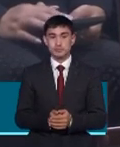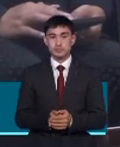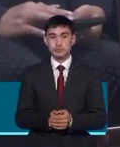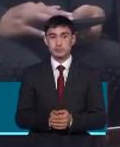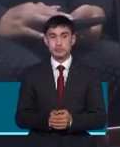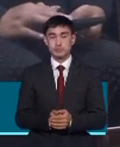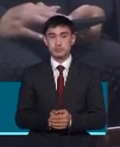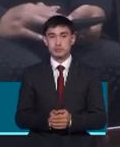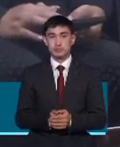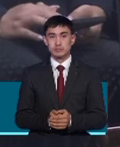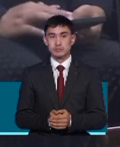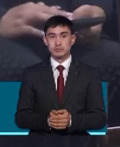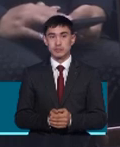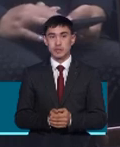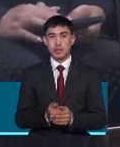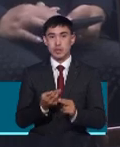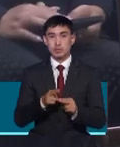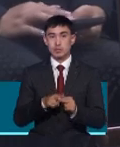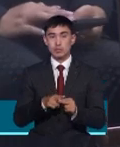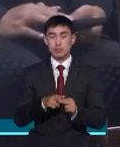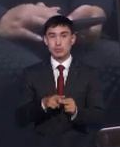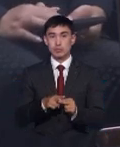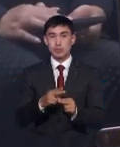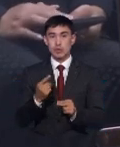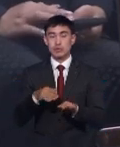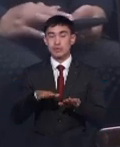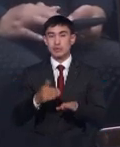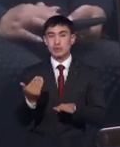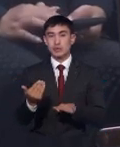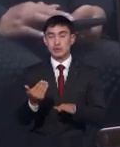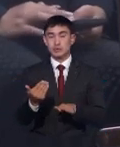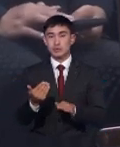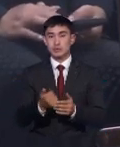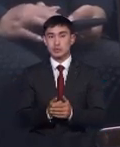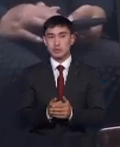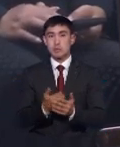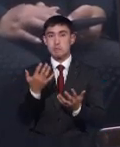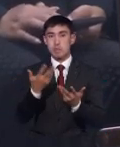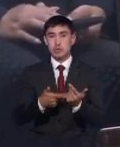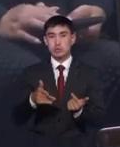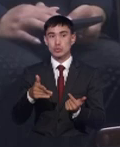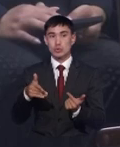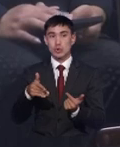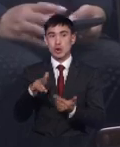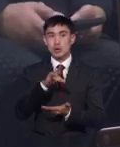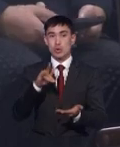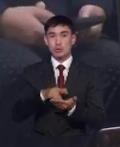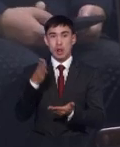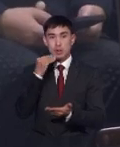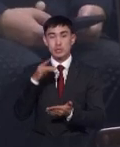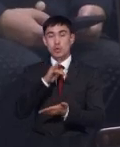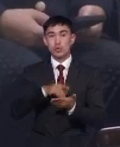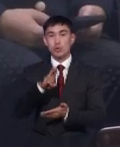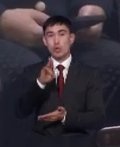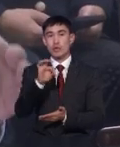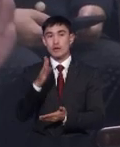уже границы очерчены, он будет располагаться, находится между городом Алматы и между городом Конаевым.